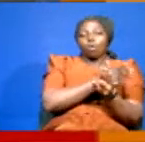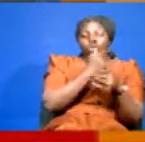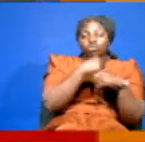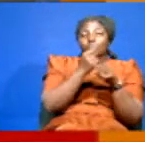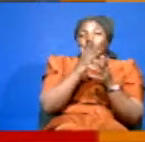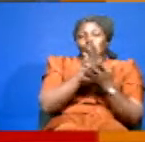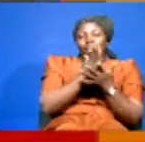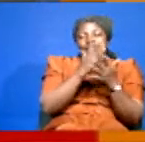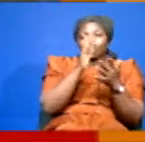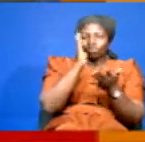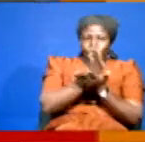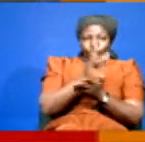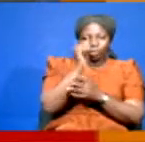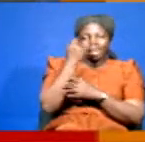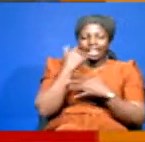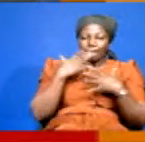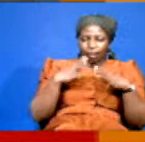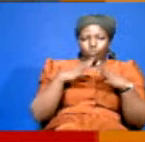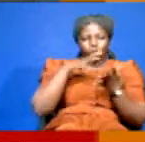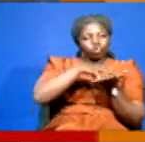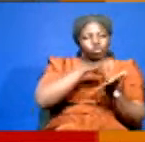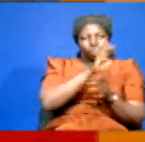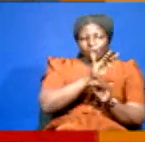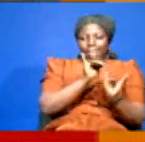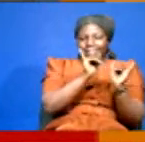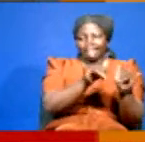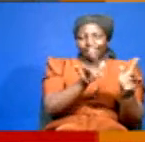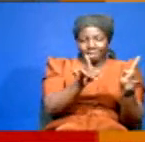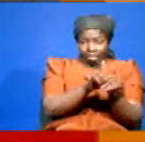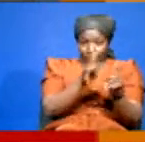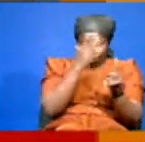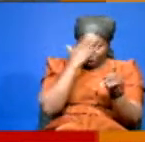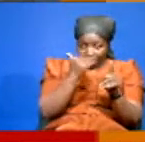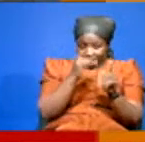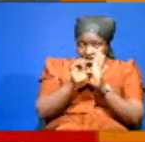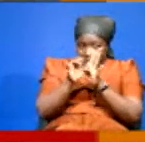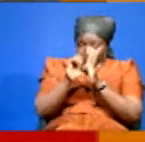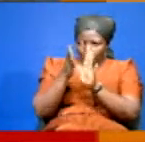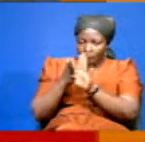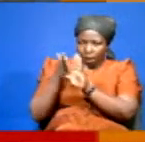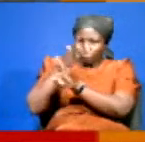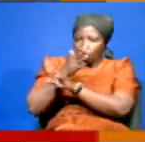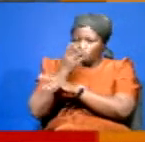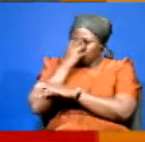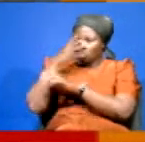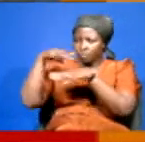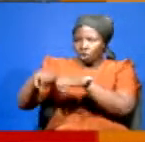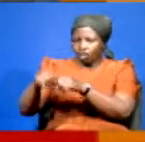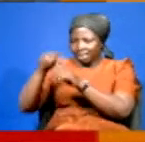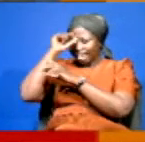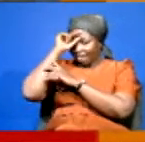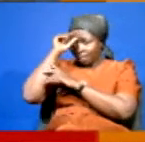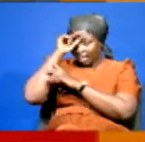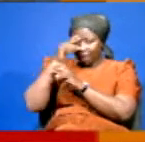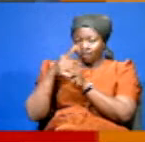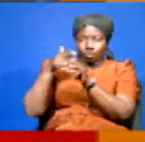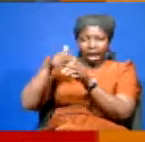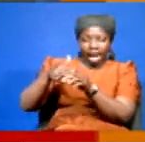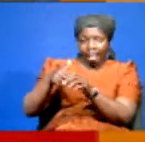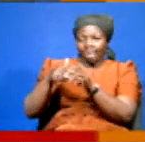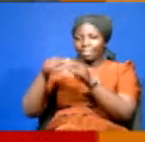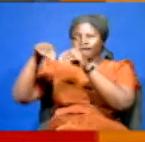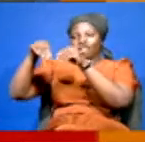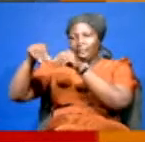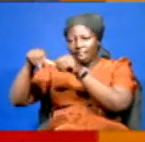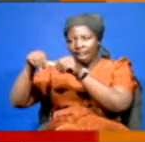wa Kenya wapo vile walivyokuwa. Kwa mfano kabla aingie katika serikali, bei ya mafuta haikuwa ilivyo kwa sasa. Bei ya unga haikuwa ilivyo kwa sasa.